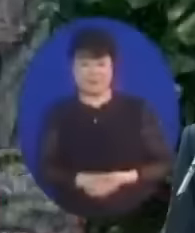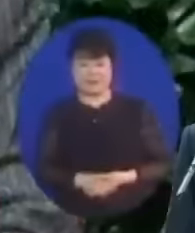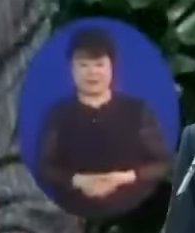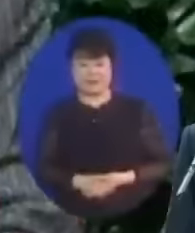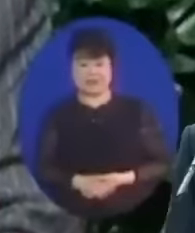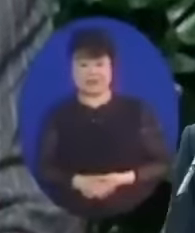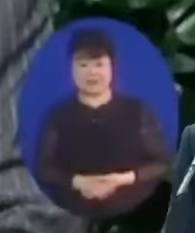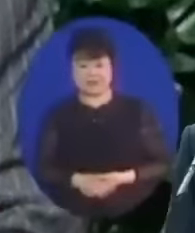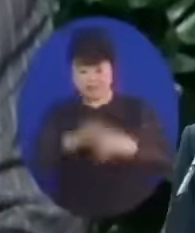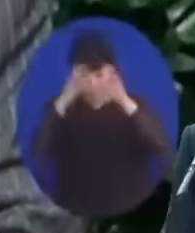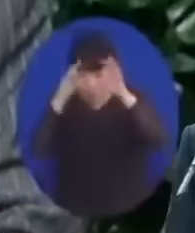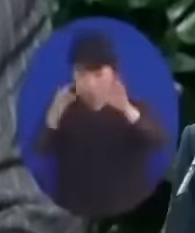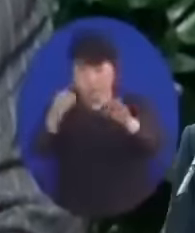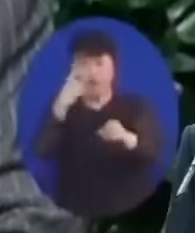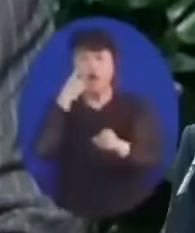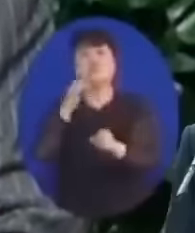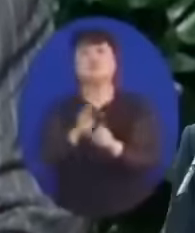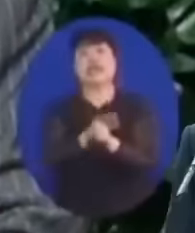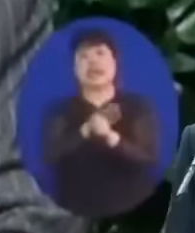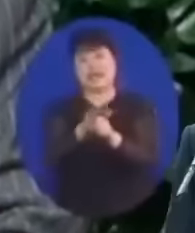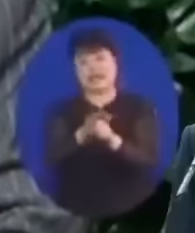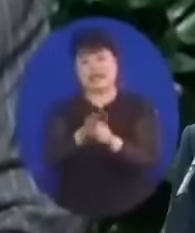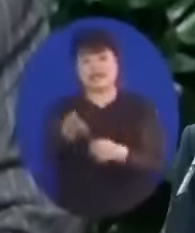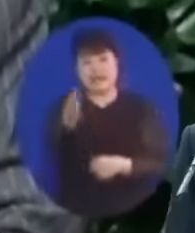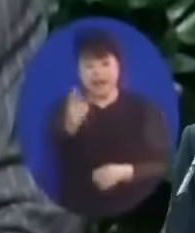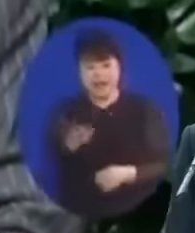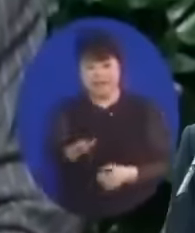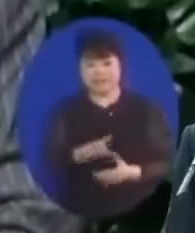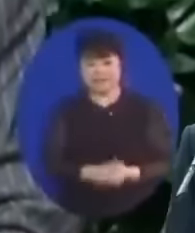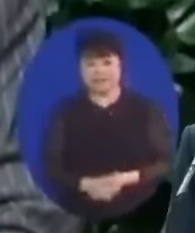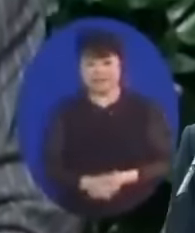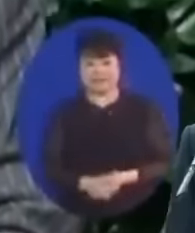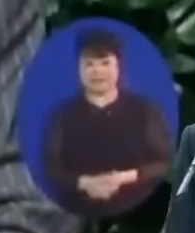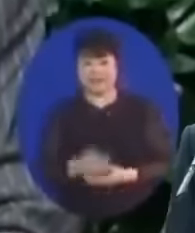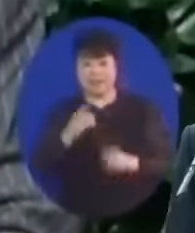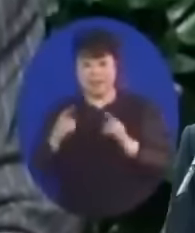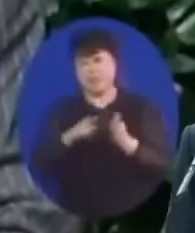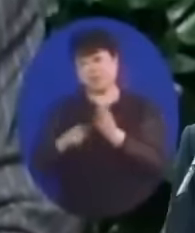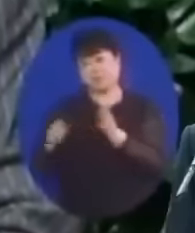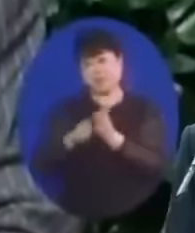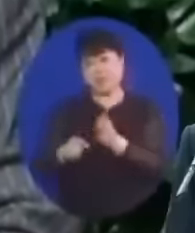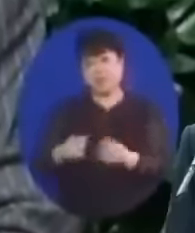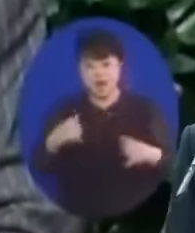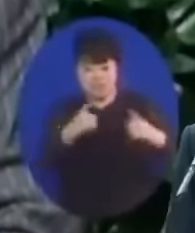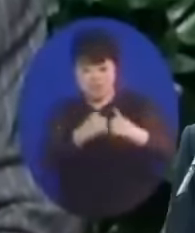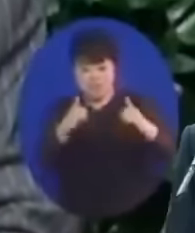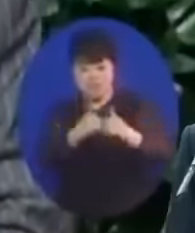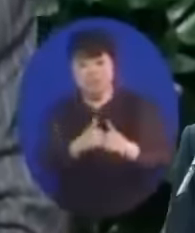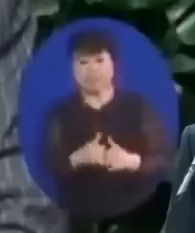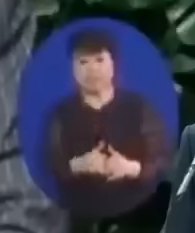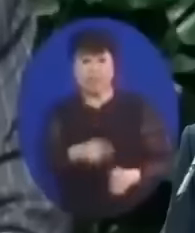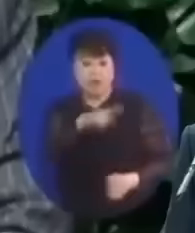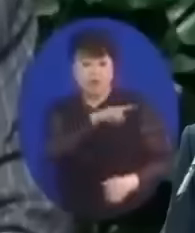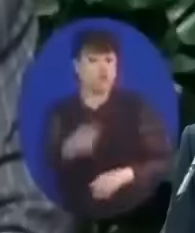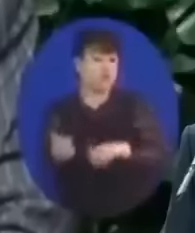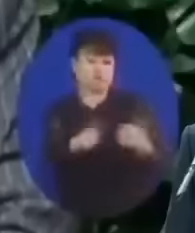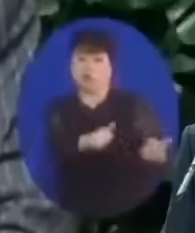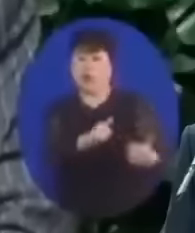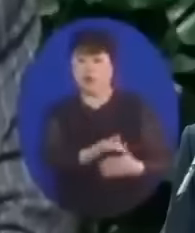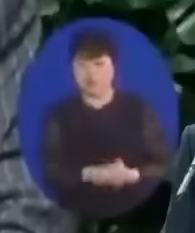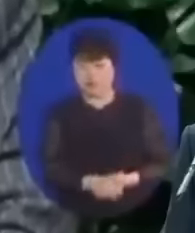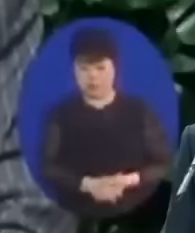나도 너희들 보니 체근하고 안 됐다. 그러나 내 말 안 들으면 전장이 났을 때 제일 먼저 죽는다.